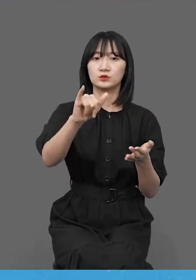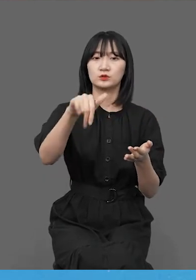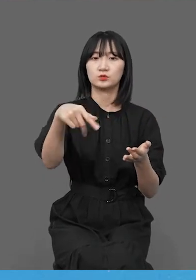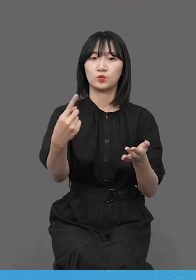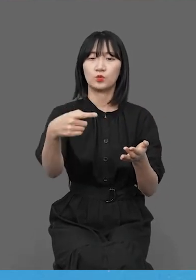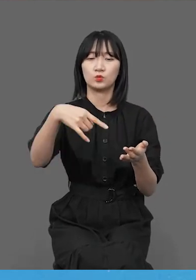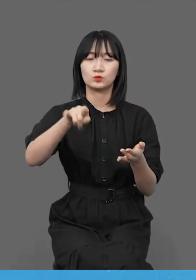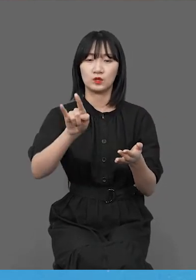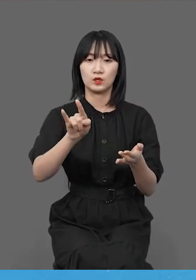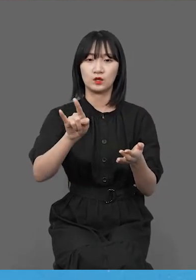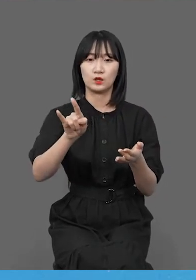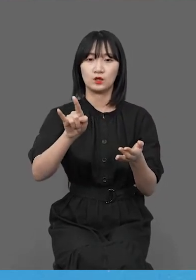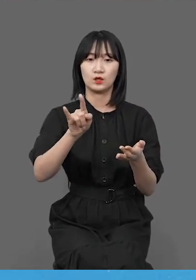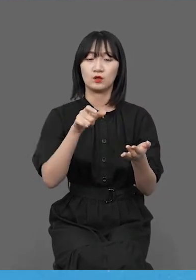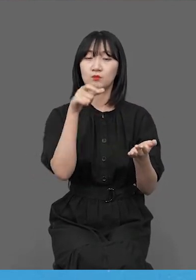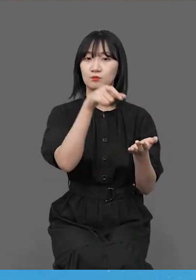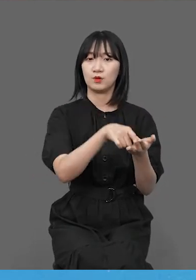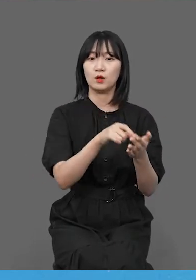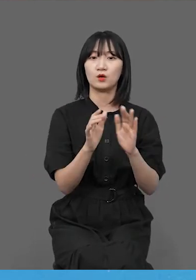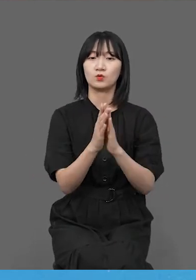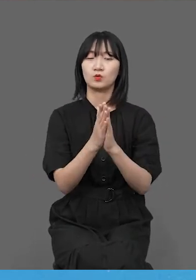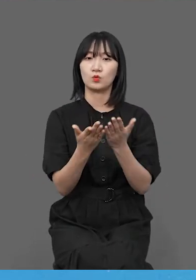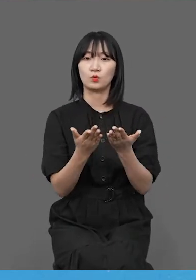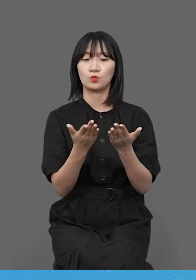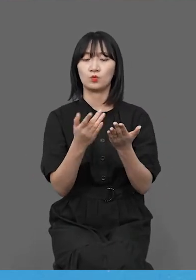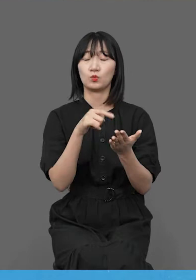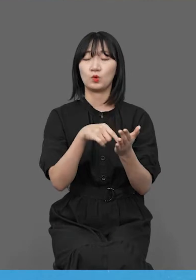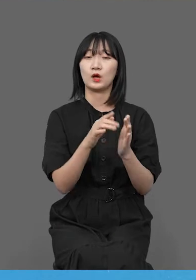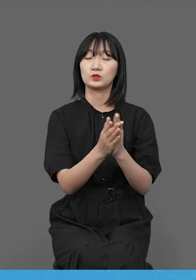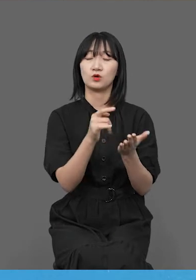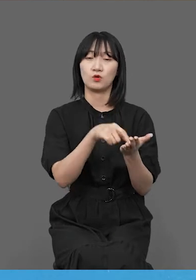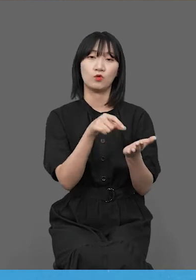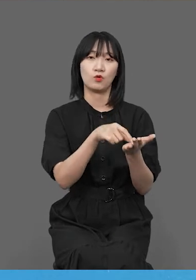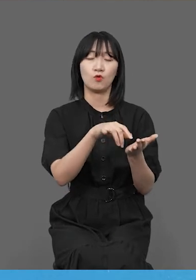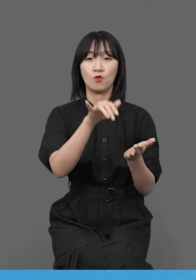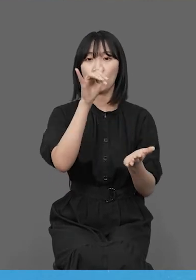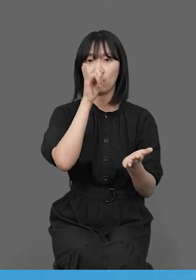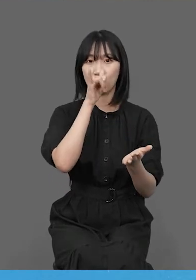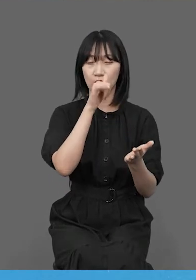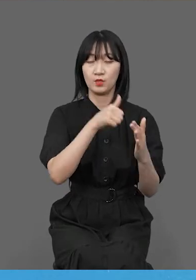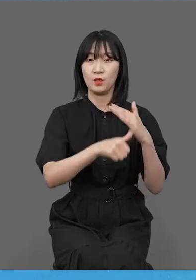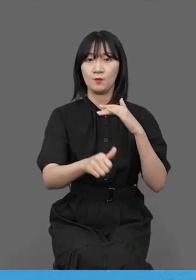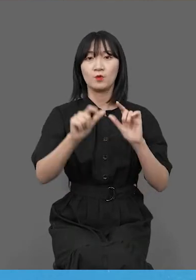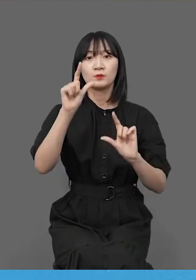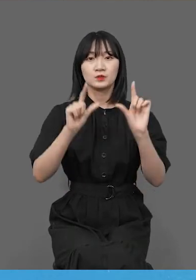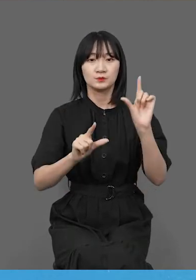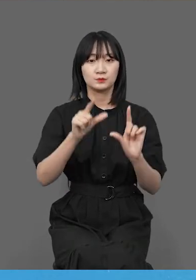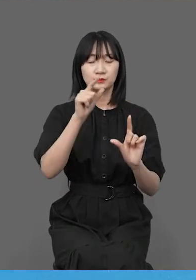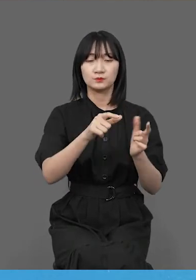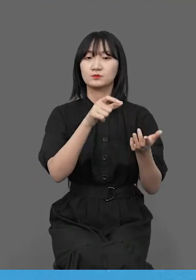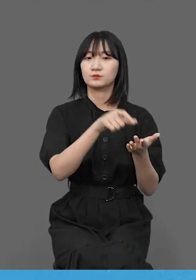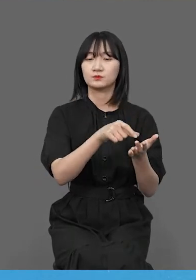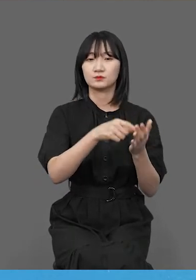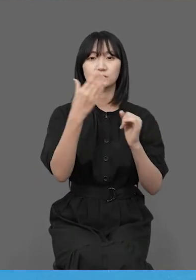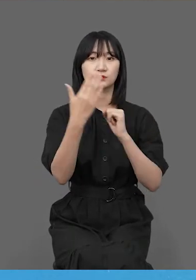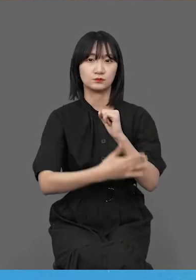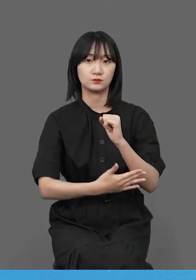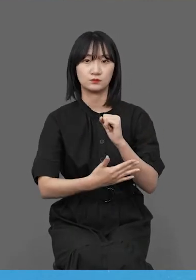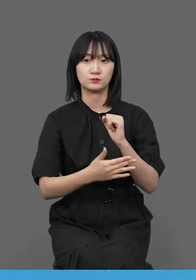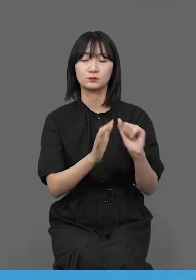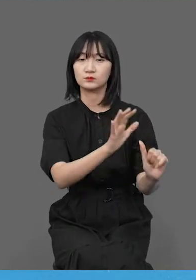우리 교과서에서 가장 대표적으로 발견되는 화석 사진입니다. 저 화석 사진을